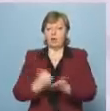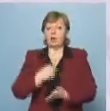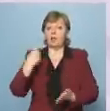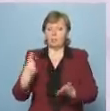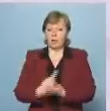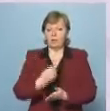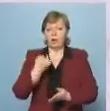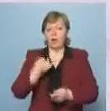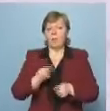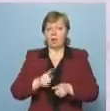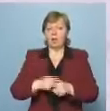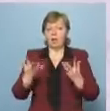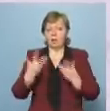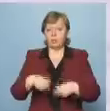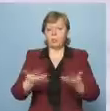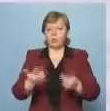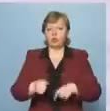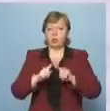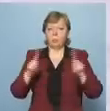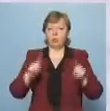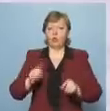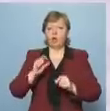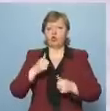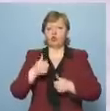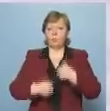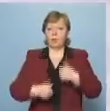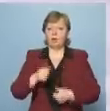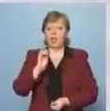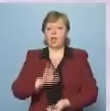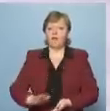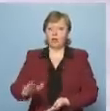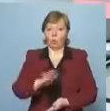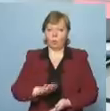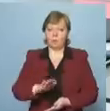Лиза автоматически получила путевку на чемпионат Европы в Загребе.